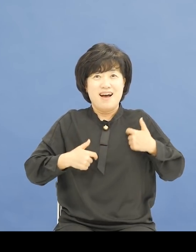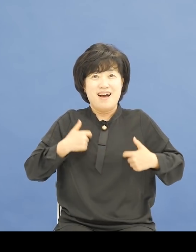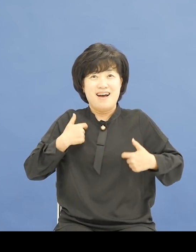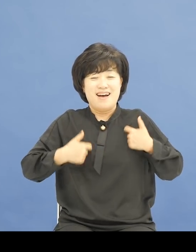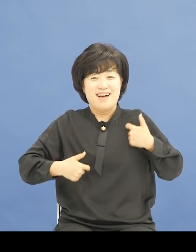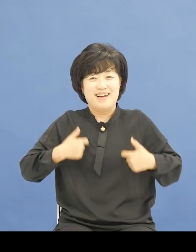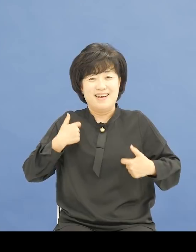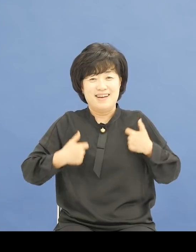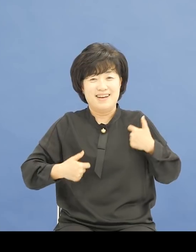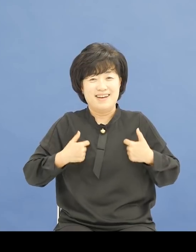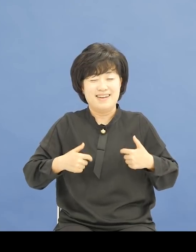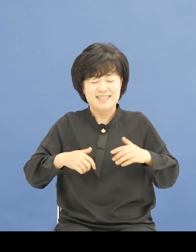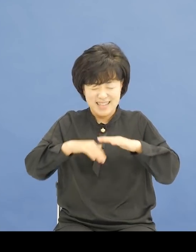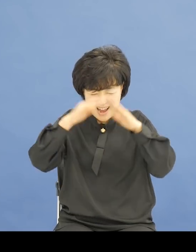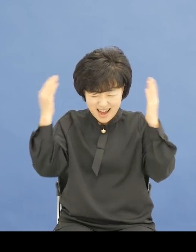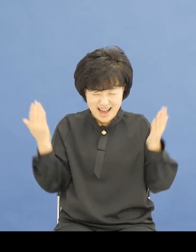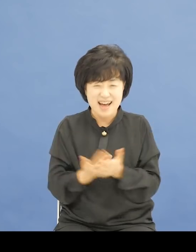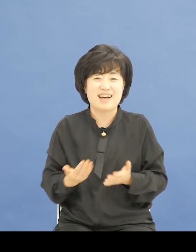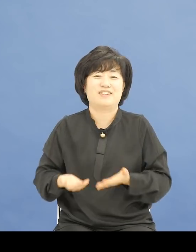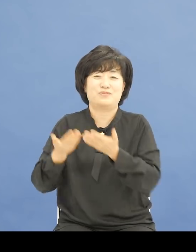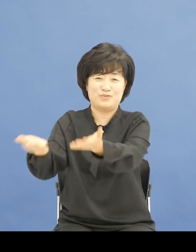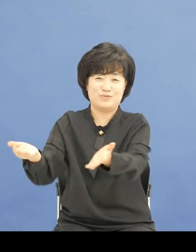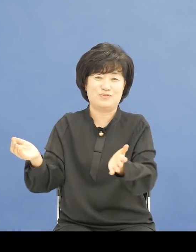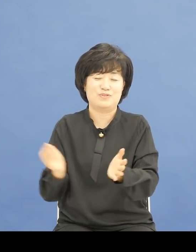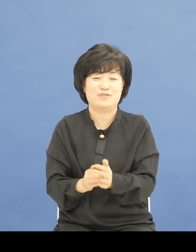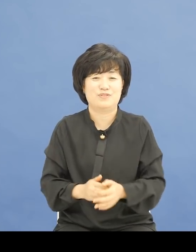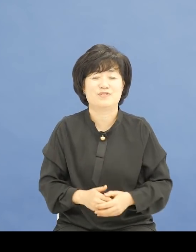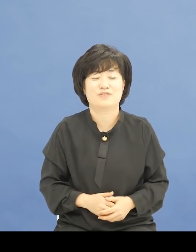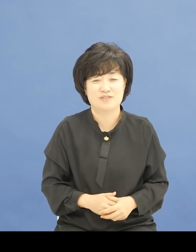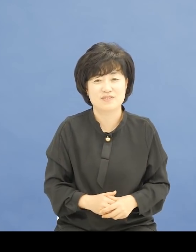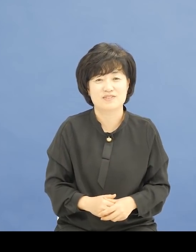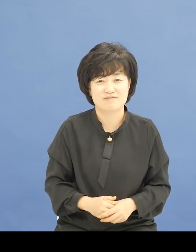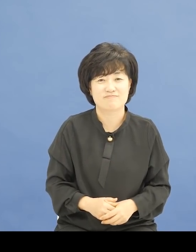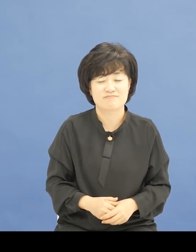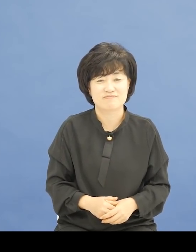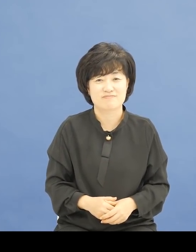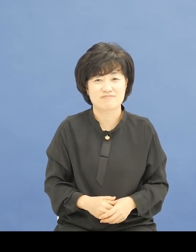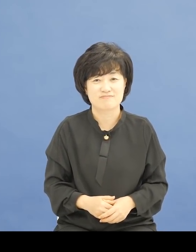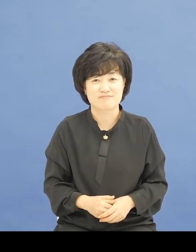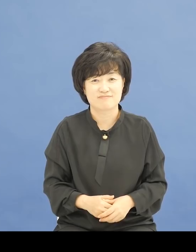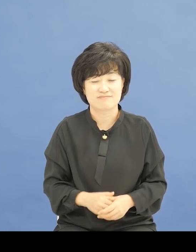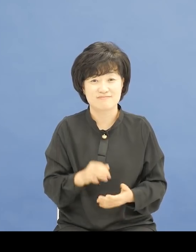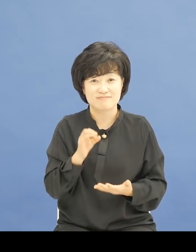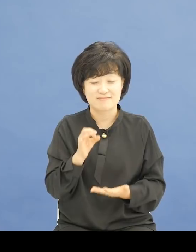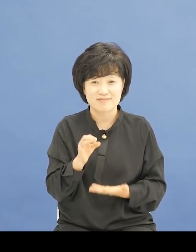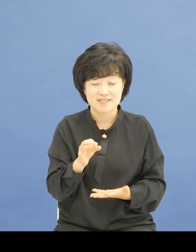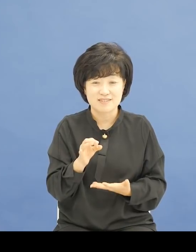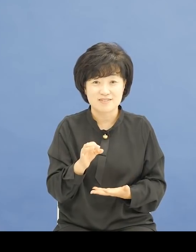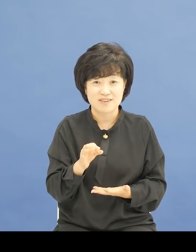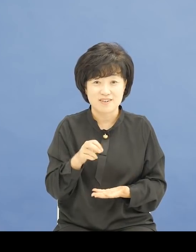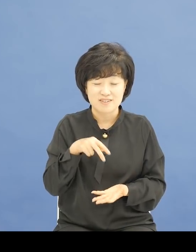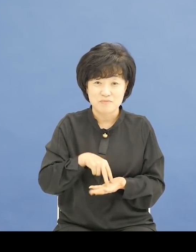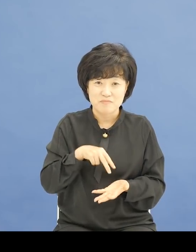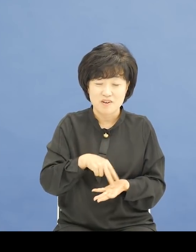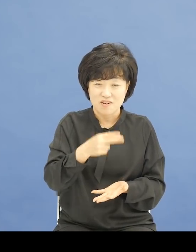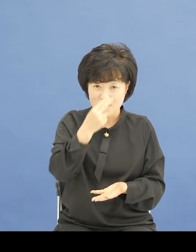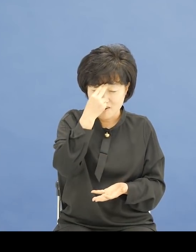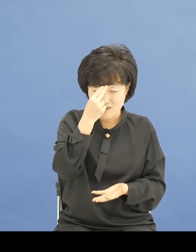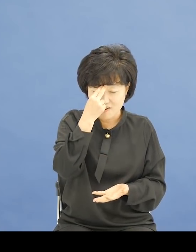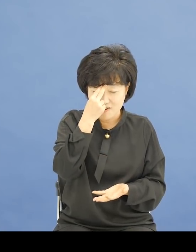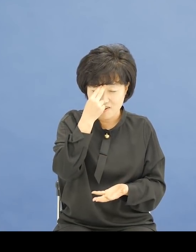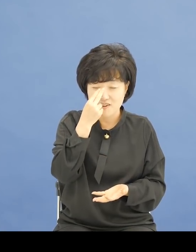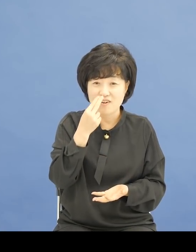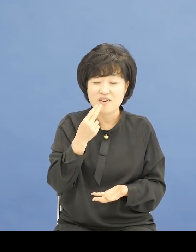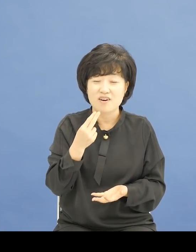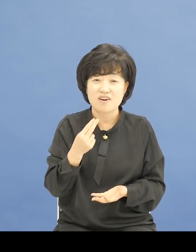기억에 남습니다. 전부를 거의 다 준 거네요, 정말. 그러니까요. 어. 그 재정적으로도 지금 여의치 않았다고 했는데